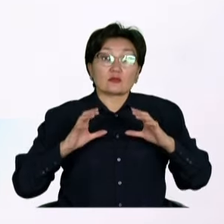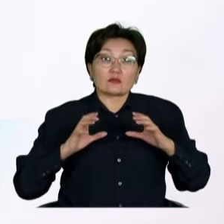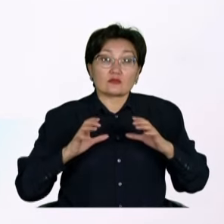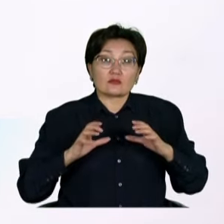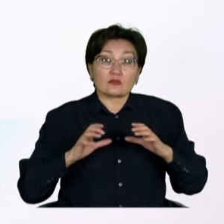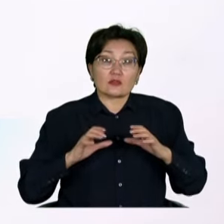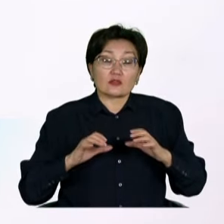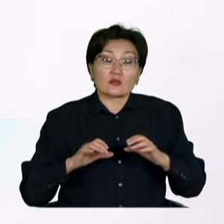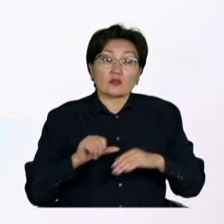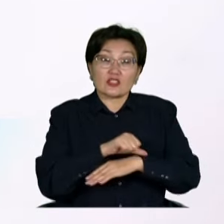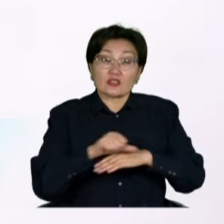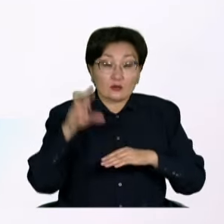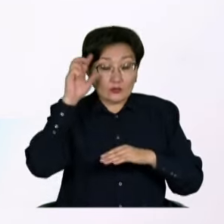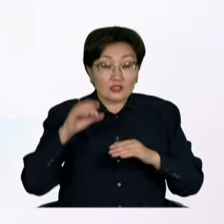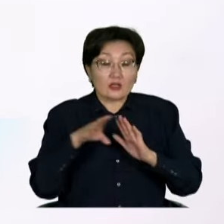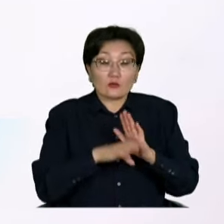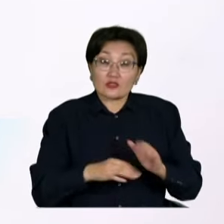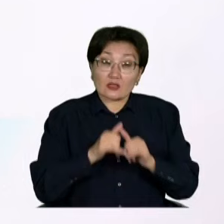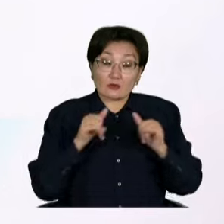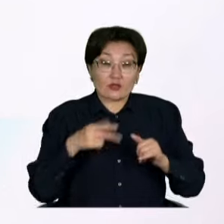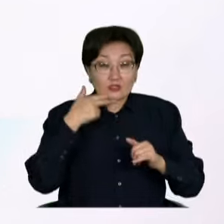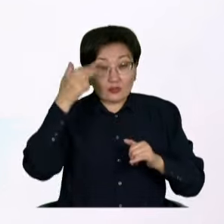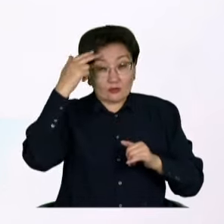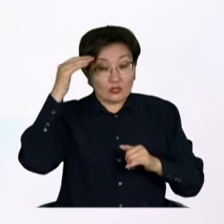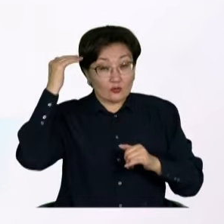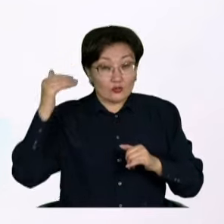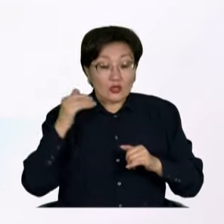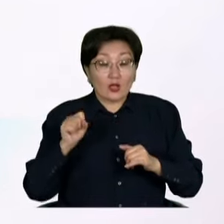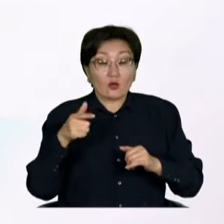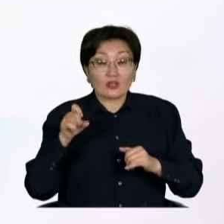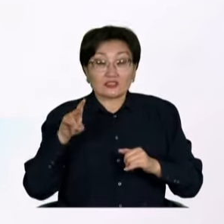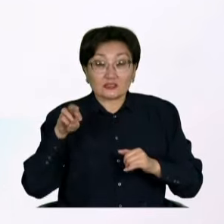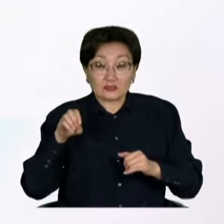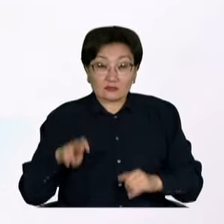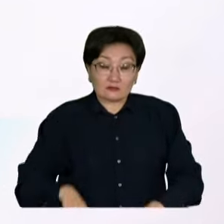отырмыз. Негізгі экспорттық нарықтар Италия, Түркменстан және Ауғанстан.